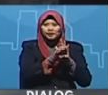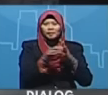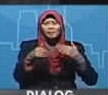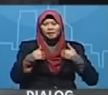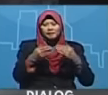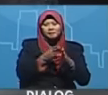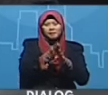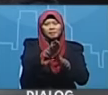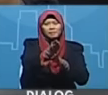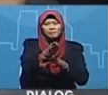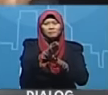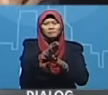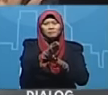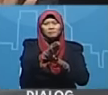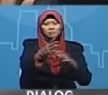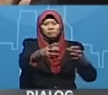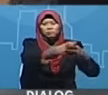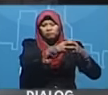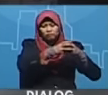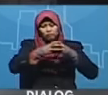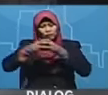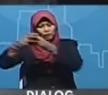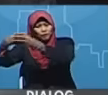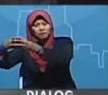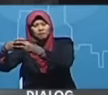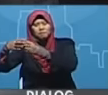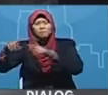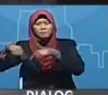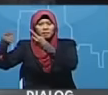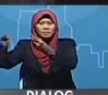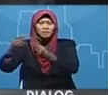bidang outbound untuk bawa umrah. Okay.